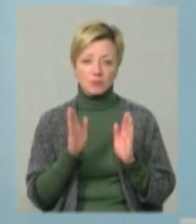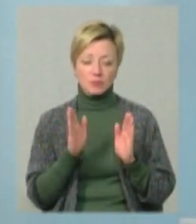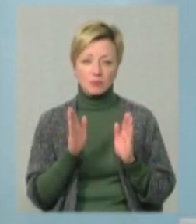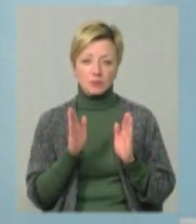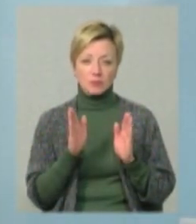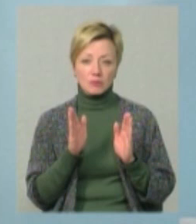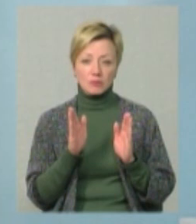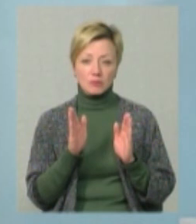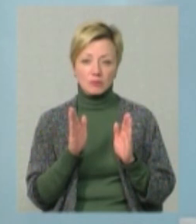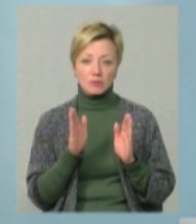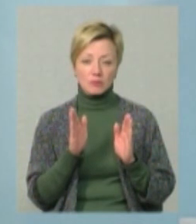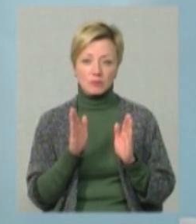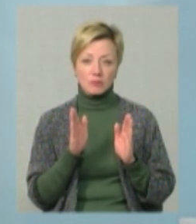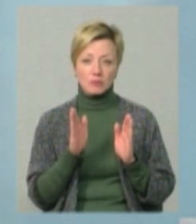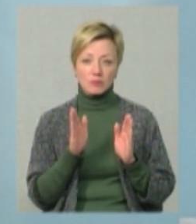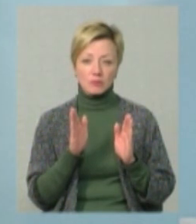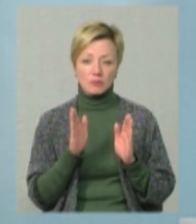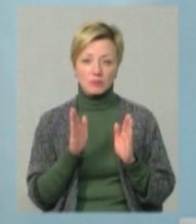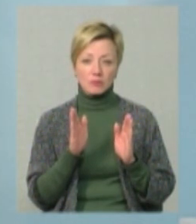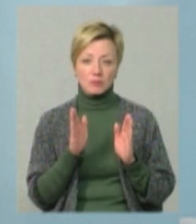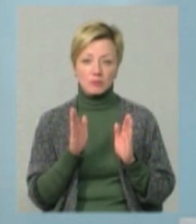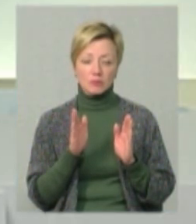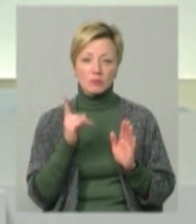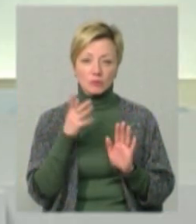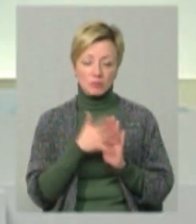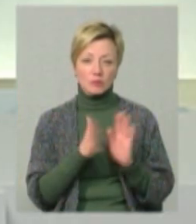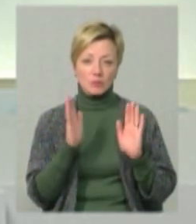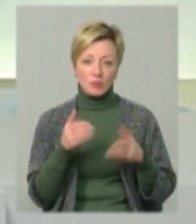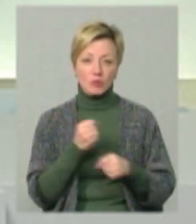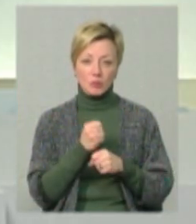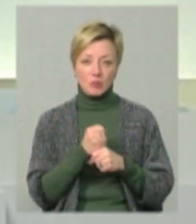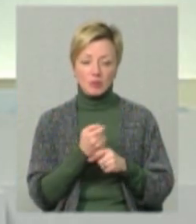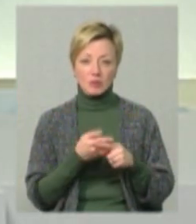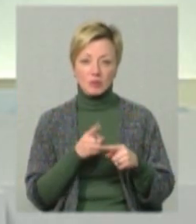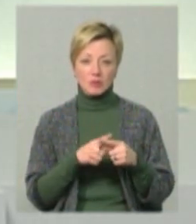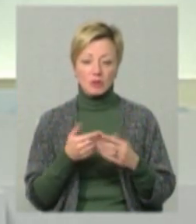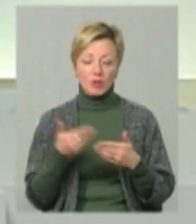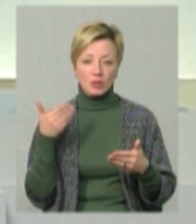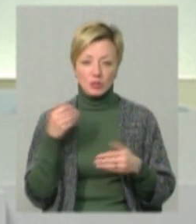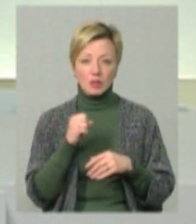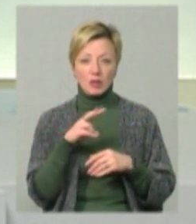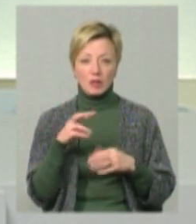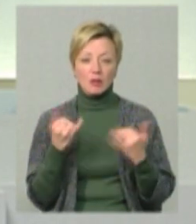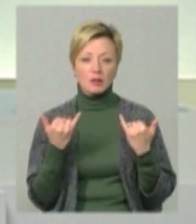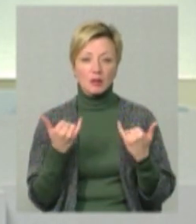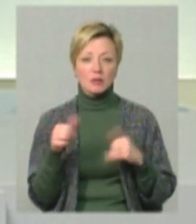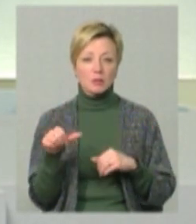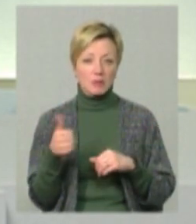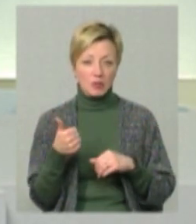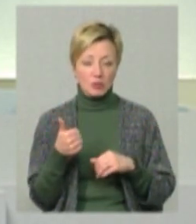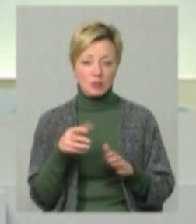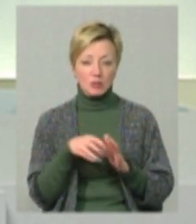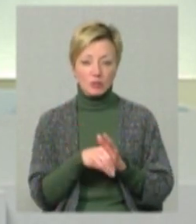запланована в області та на місцях, то зрозуміло, що будемо робити це раніше. Але наразі